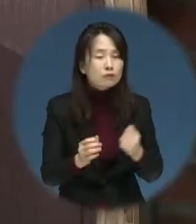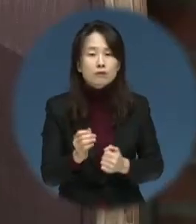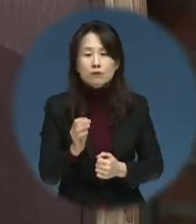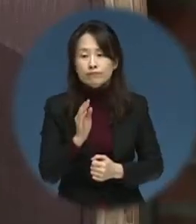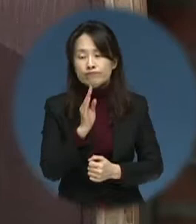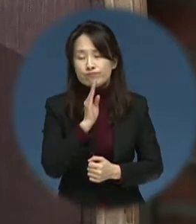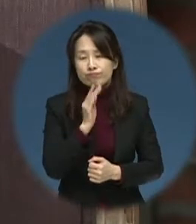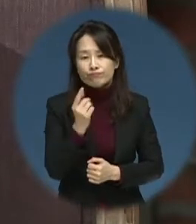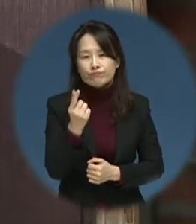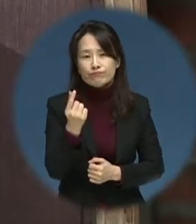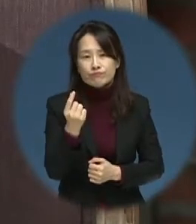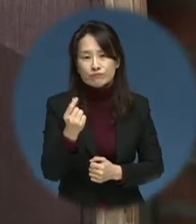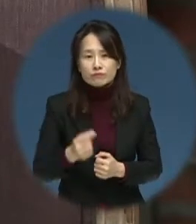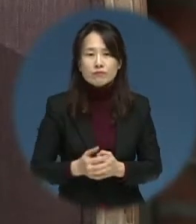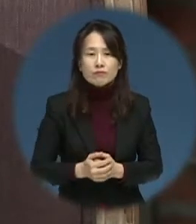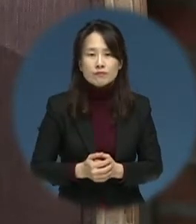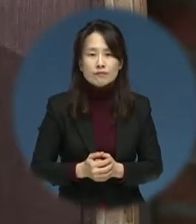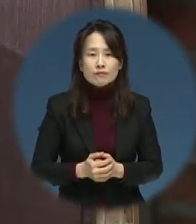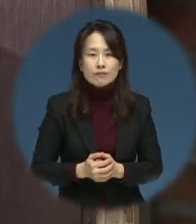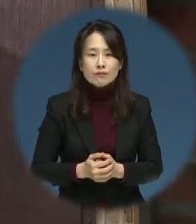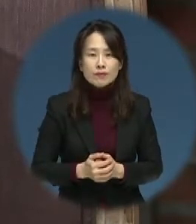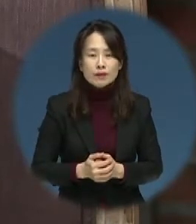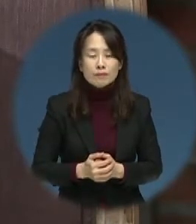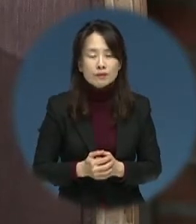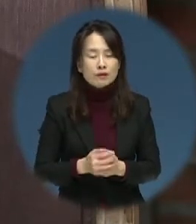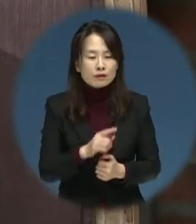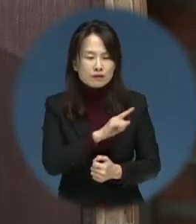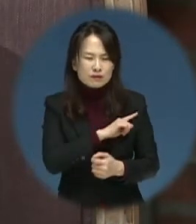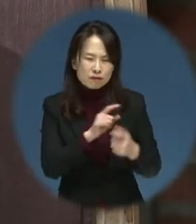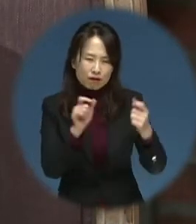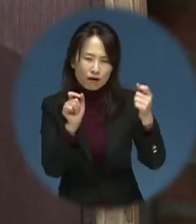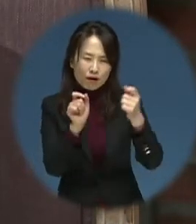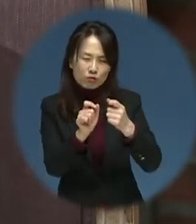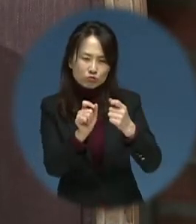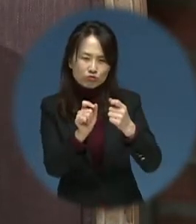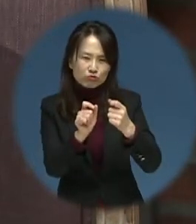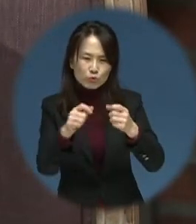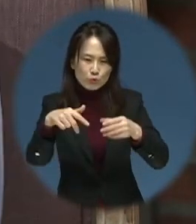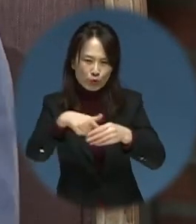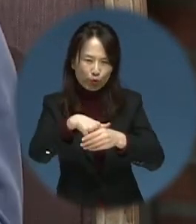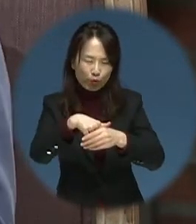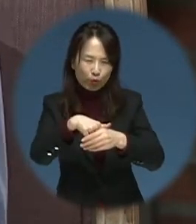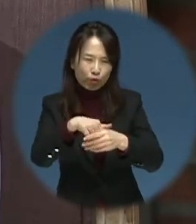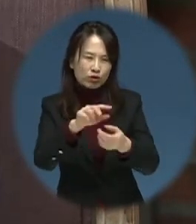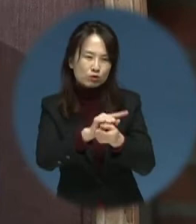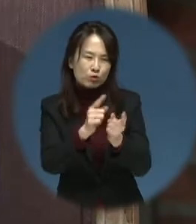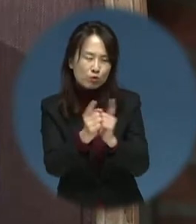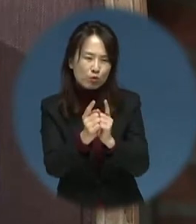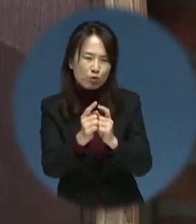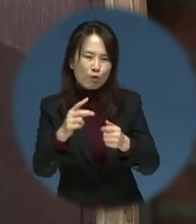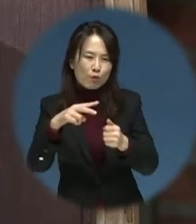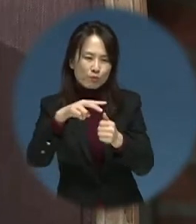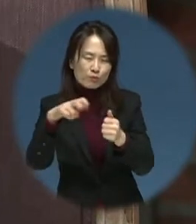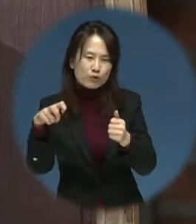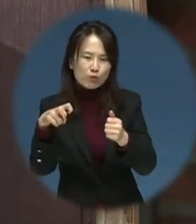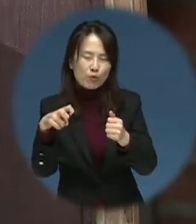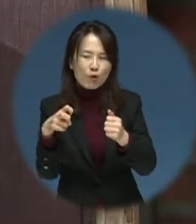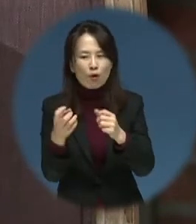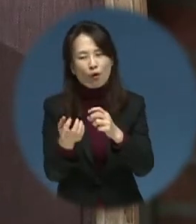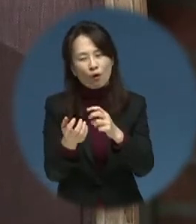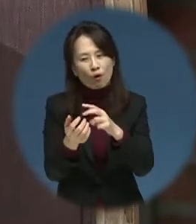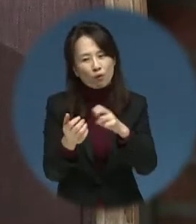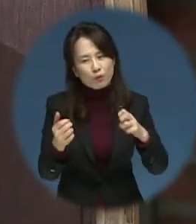인류학에서 가끔은 이제 근친증오라는 개념을 쓰는데요. 근친증오. 예, 이제 가까운 종교일수록